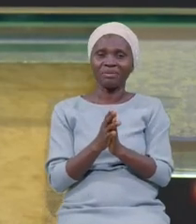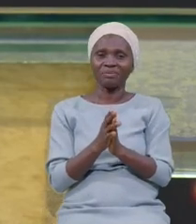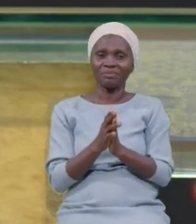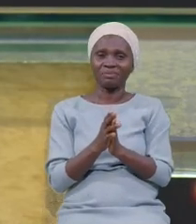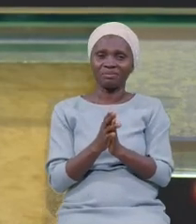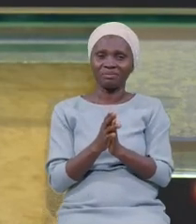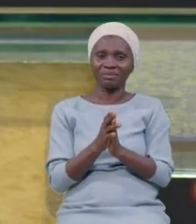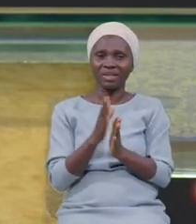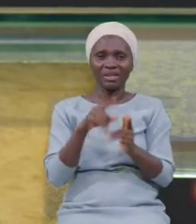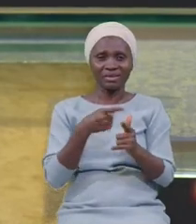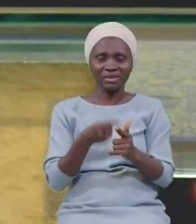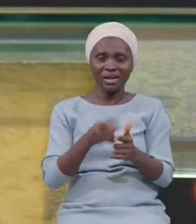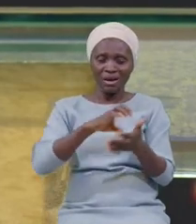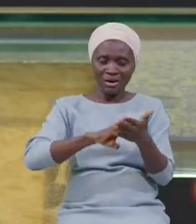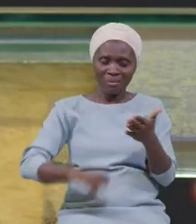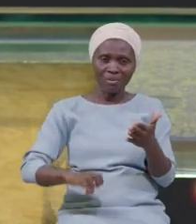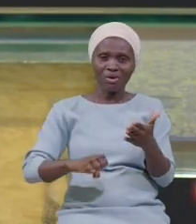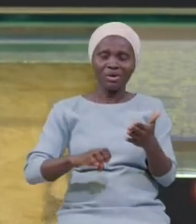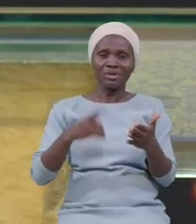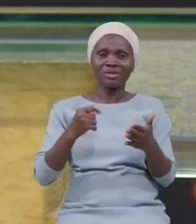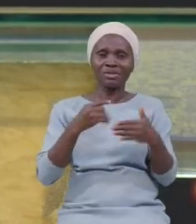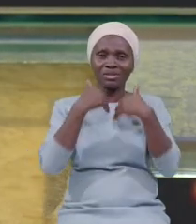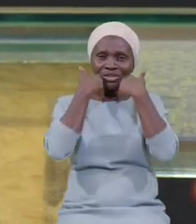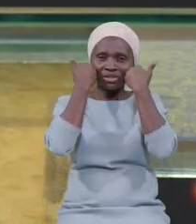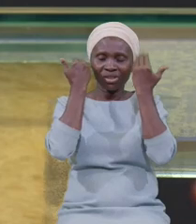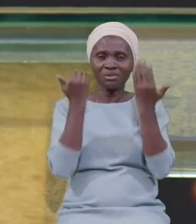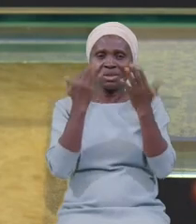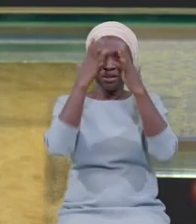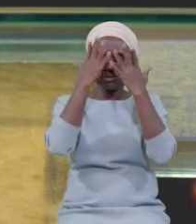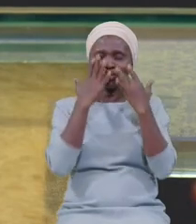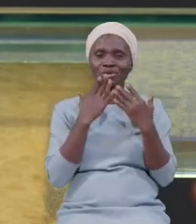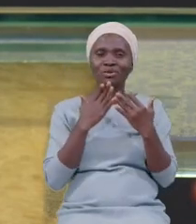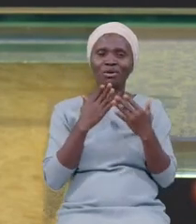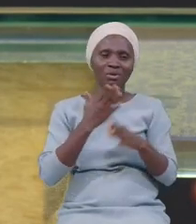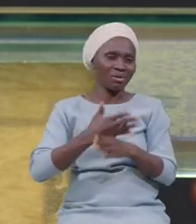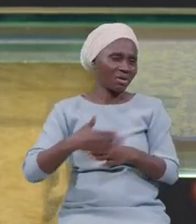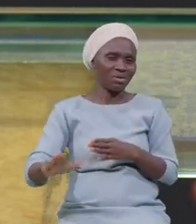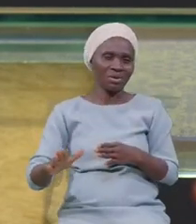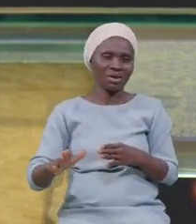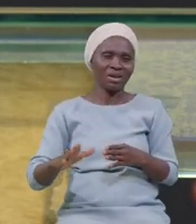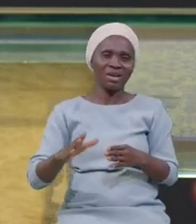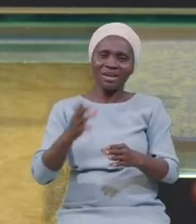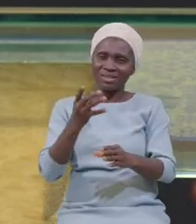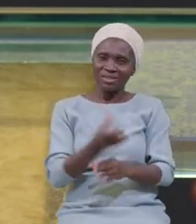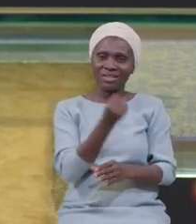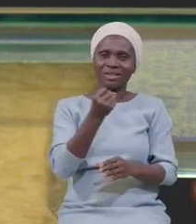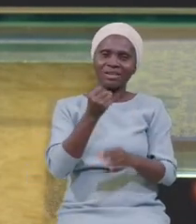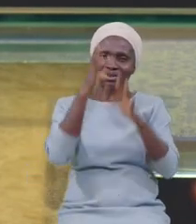Dieu va effacer l'opprobre de votre vie, la tristesse de votre vie. Il va ôter la souffrance de votre